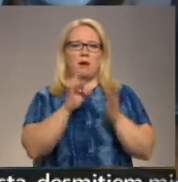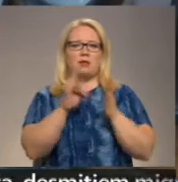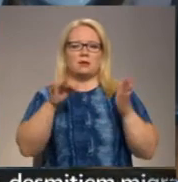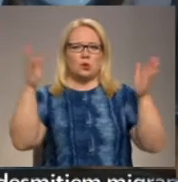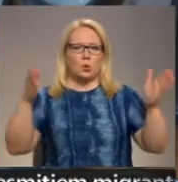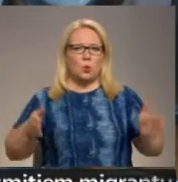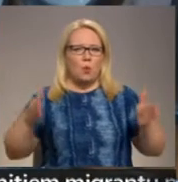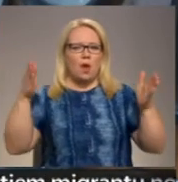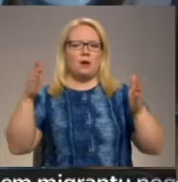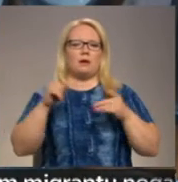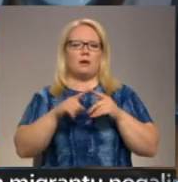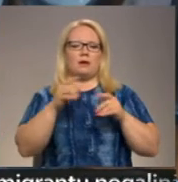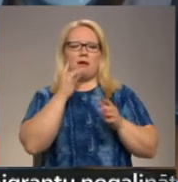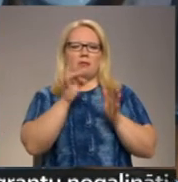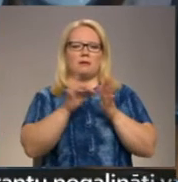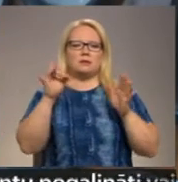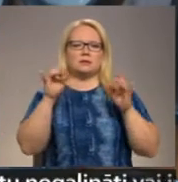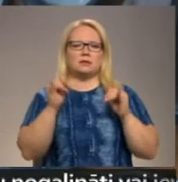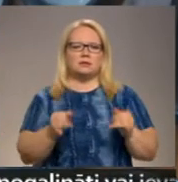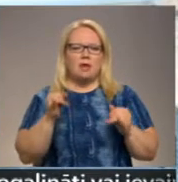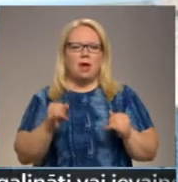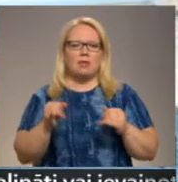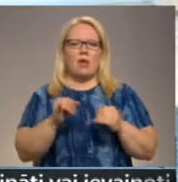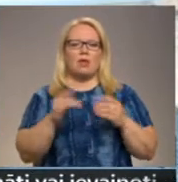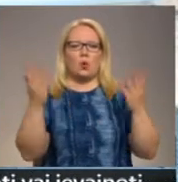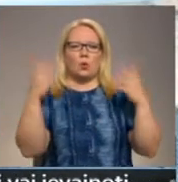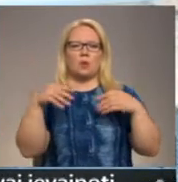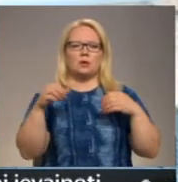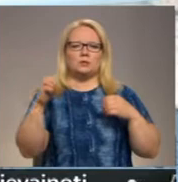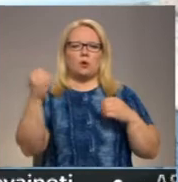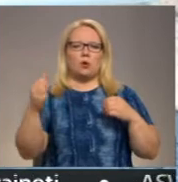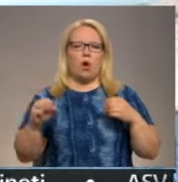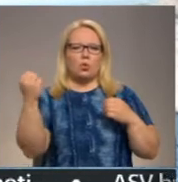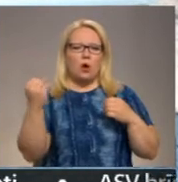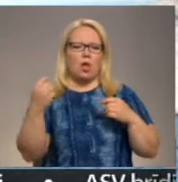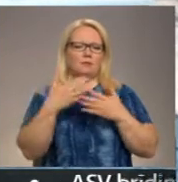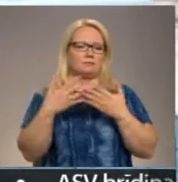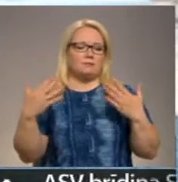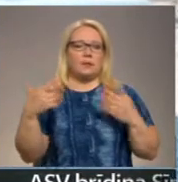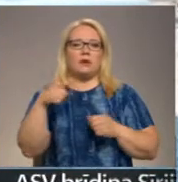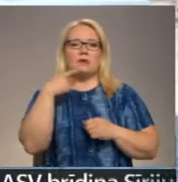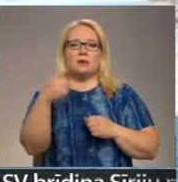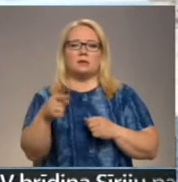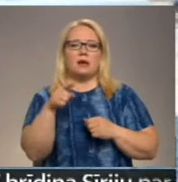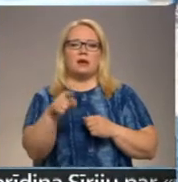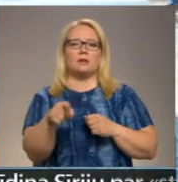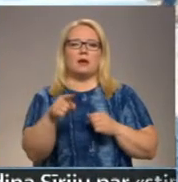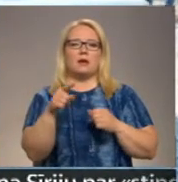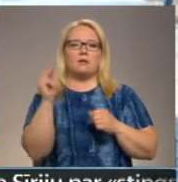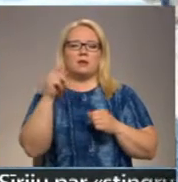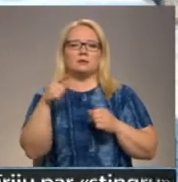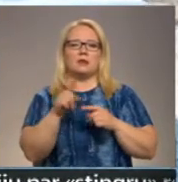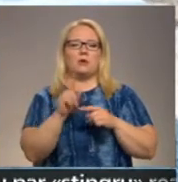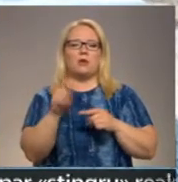lūgi, elektriskie siedekļi, kruiz kontrolis. Šis ir mans šudindīnes auto, VAS 2101,